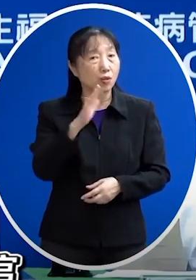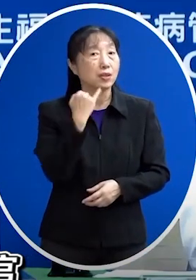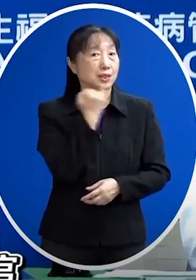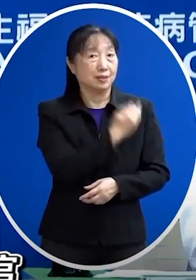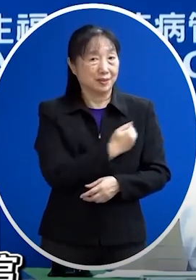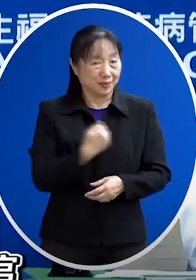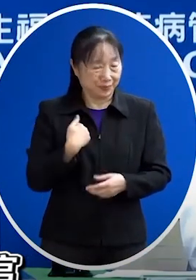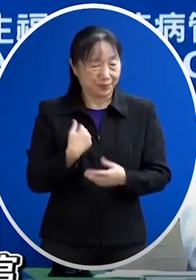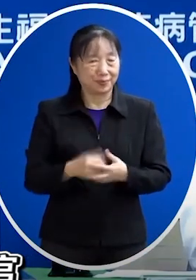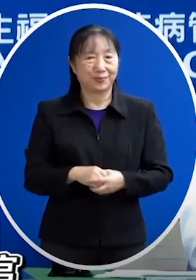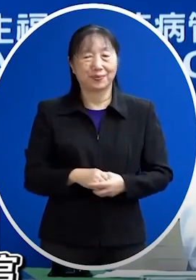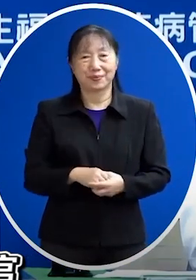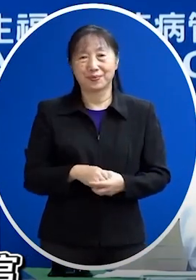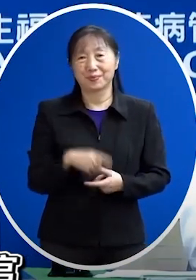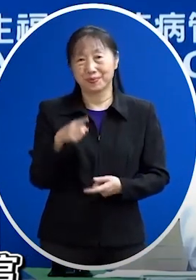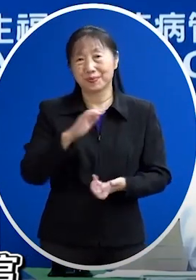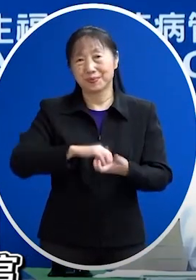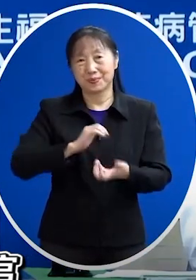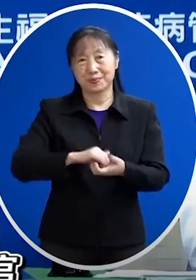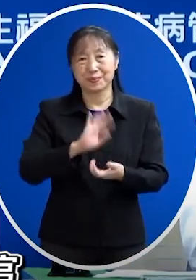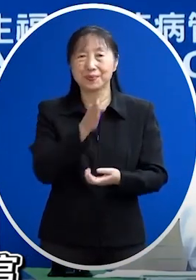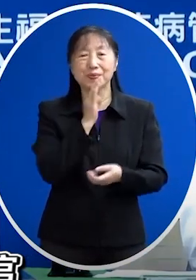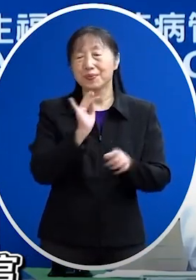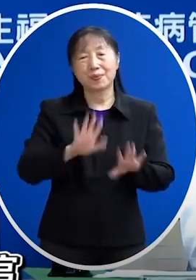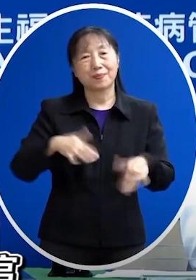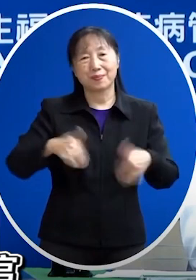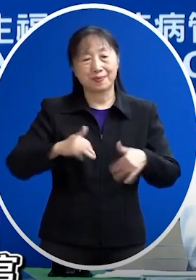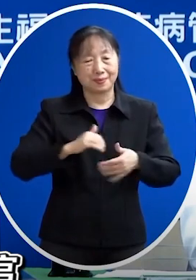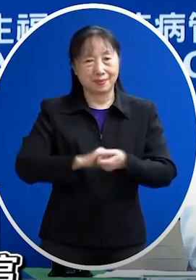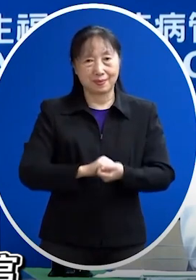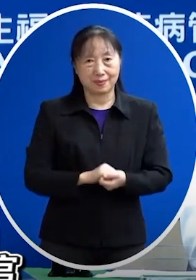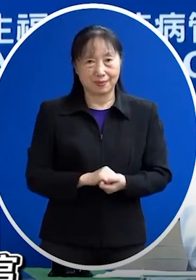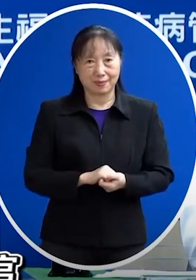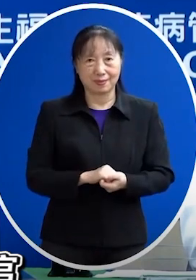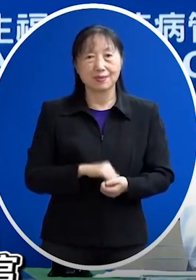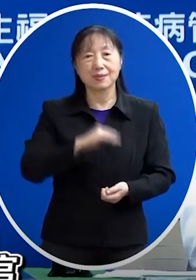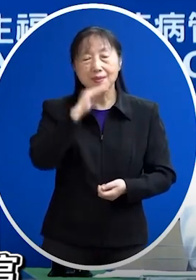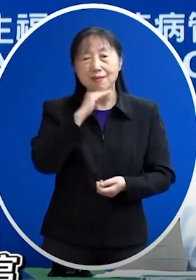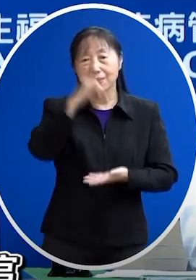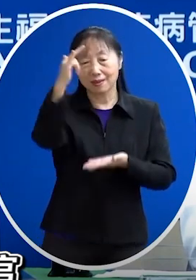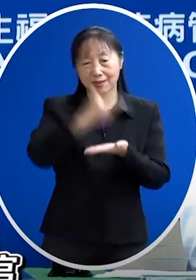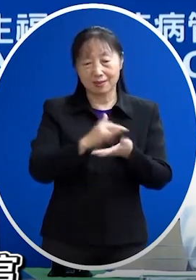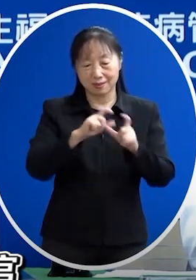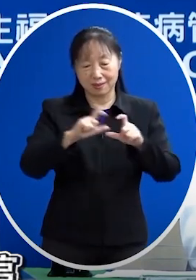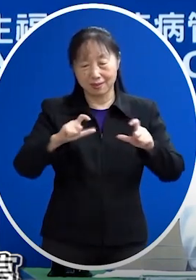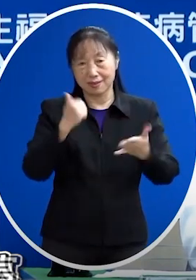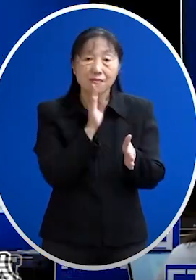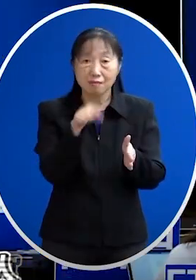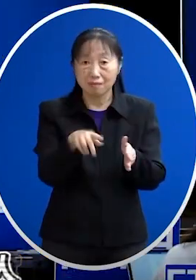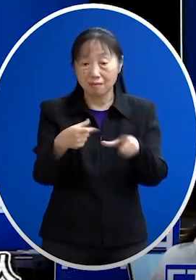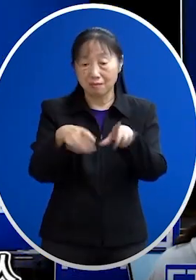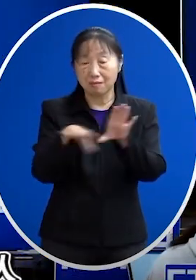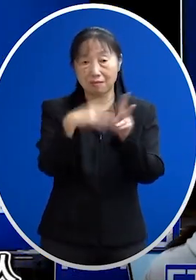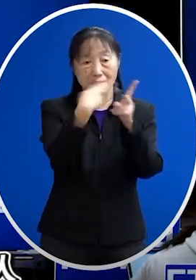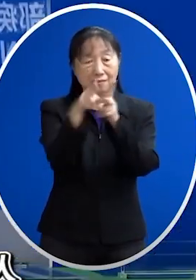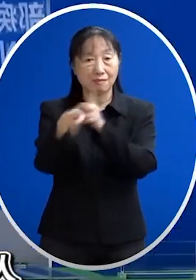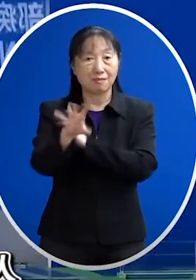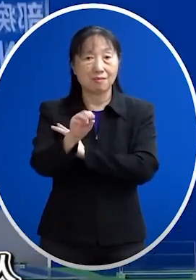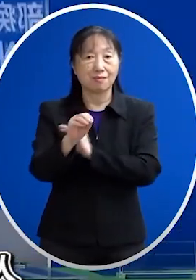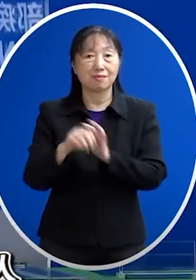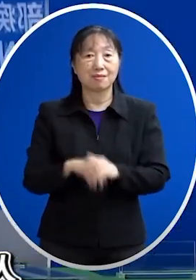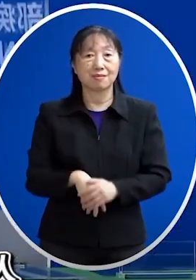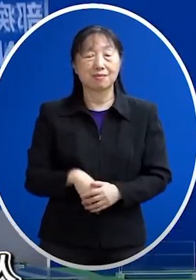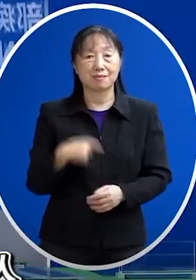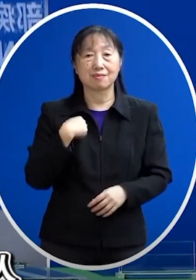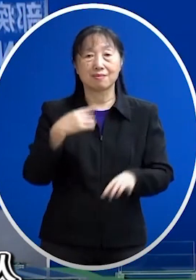有可能呐，啊，有可能啊，那些都还没有在确定，我们要等到货到了再跟大家报告。 事实上，我们在